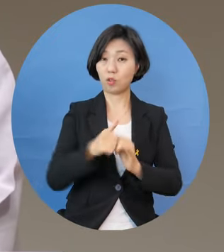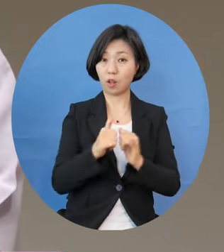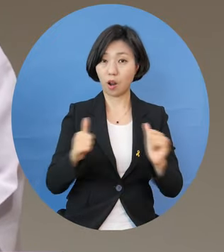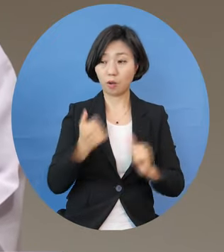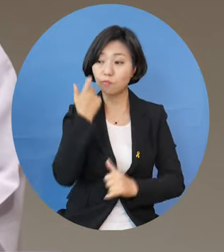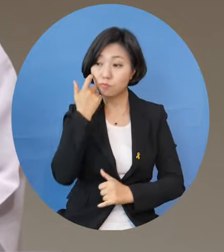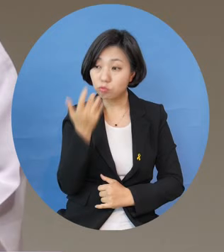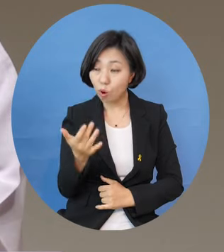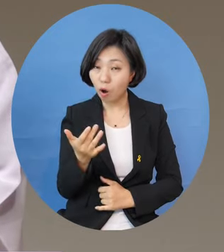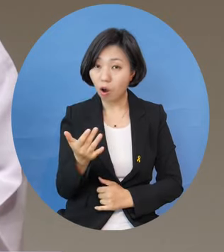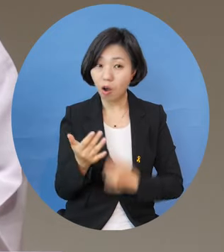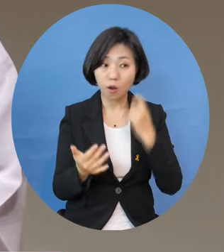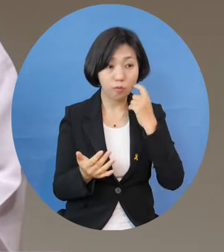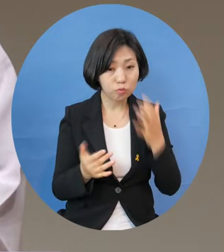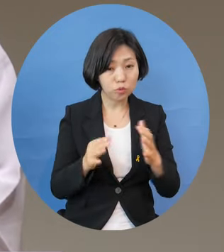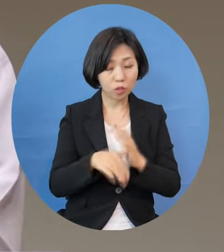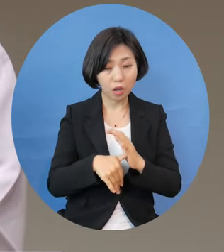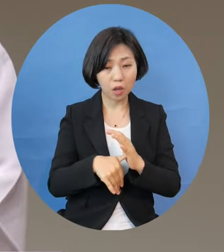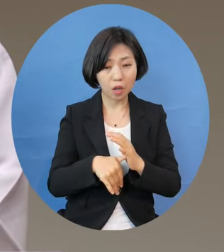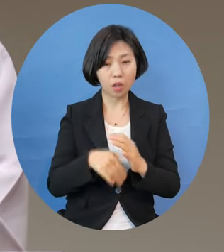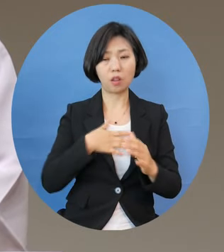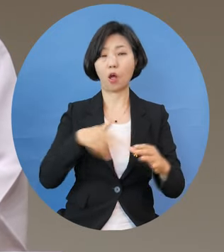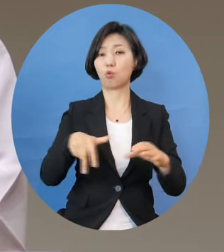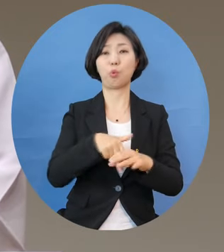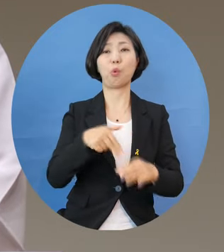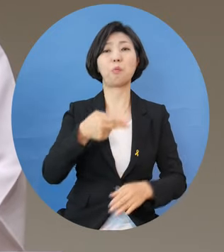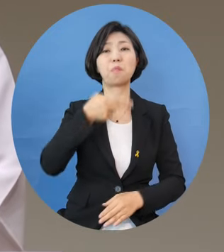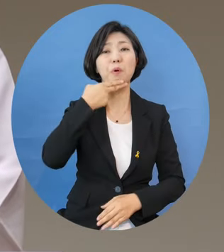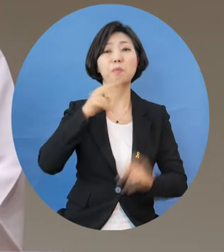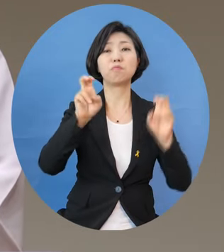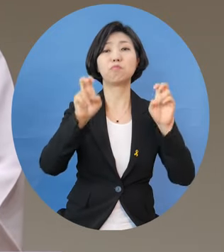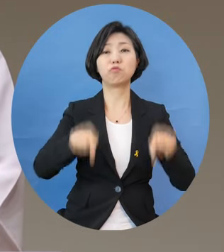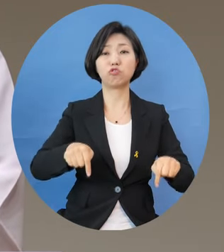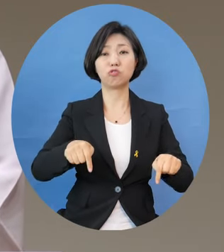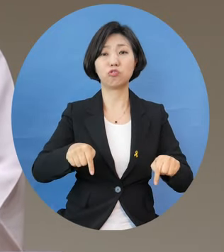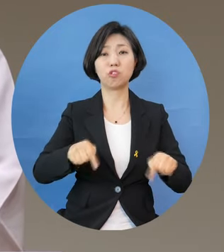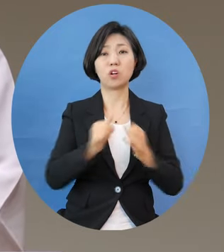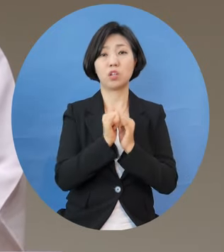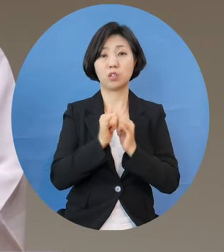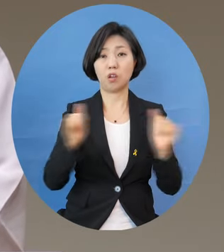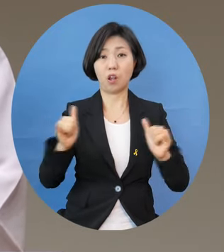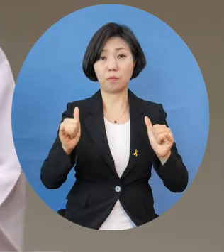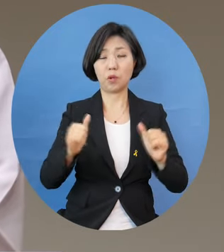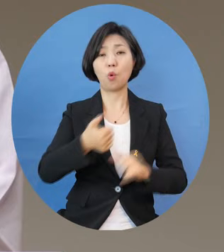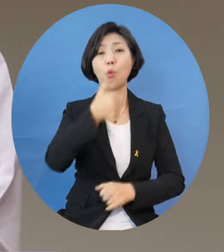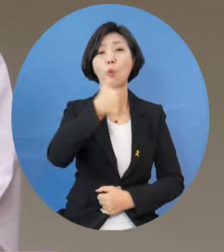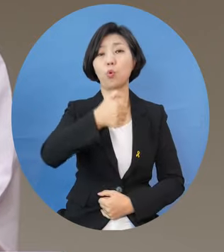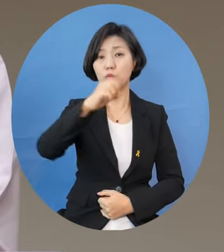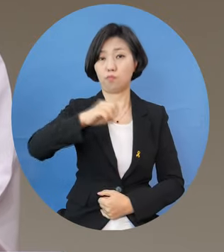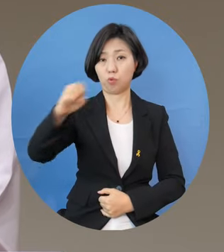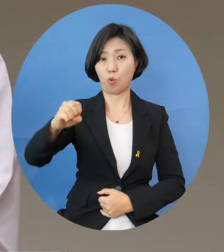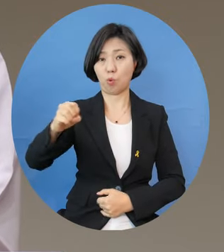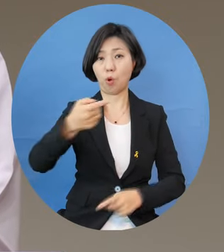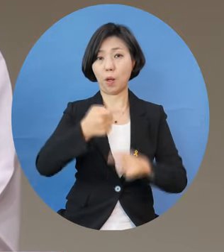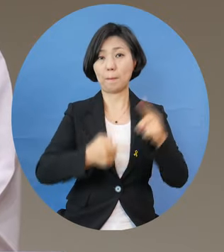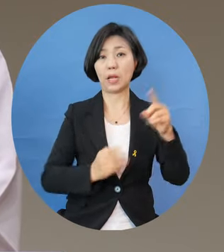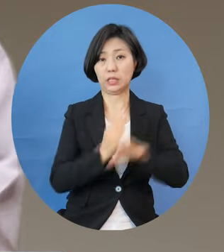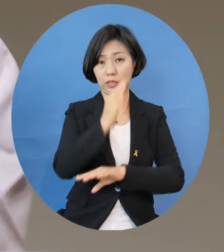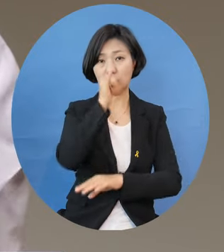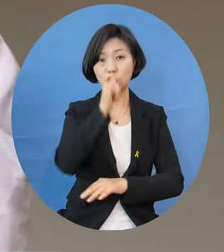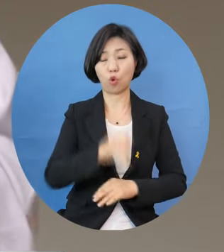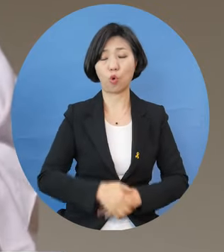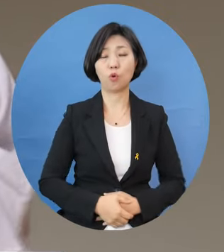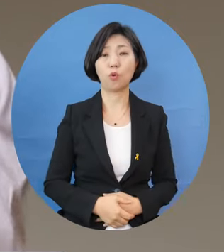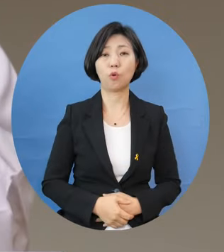만나가 물어봤을 때 나 종교 없다 이런 사람이 얼마나 된다고? 절반이 넘는 거.